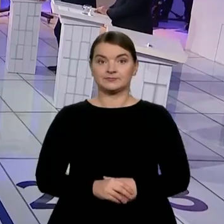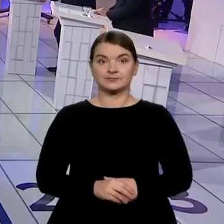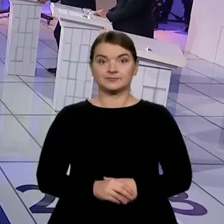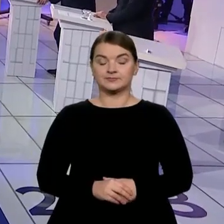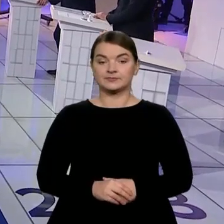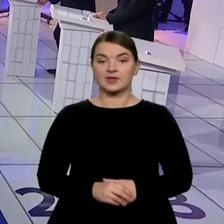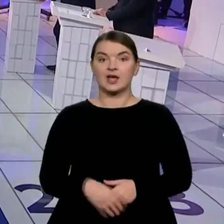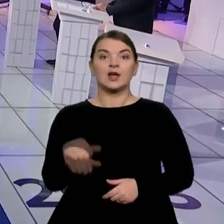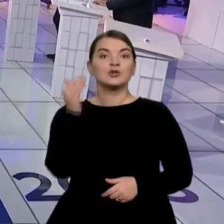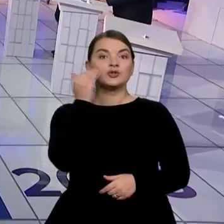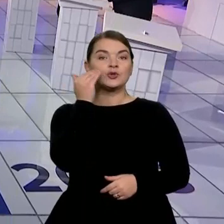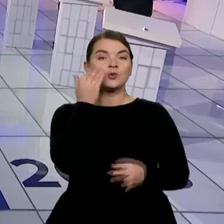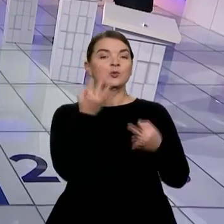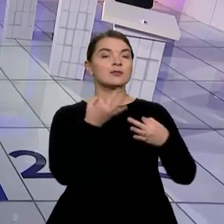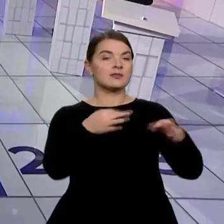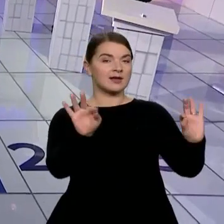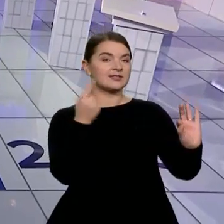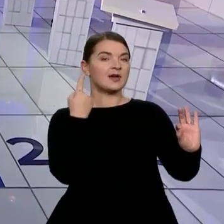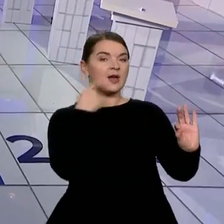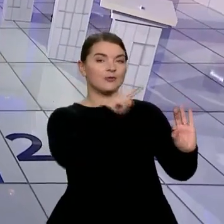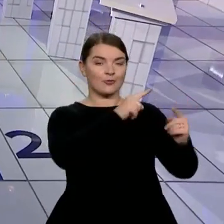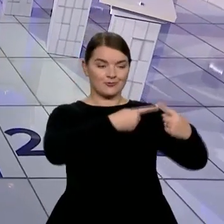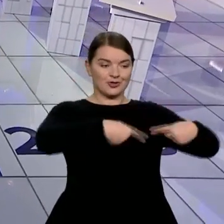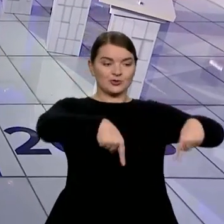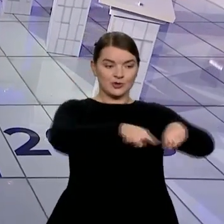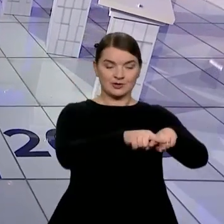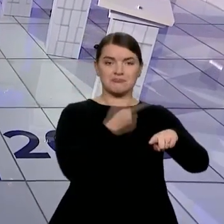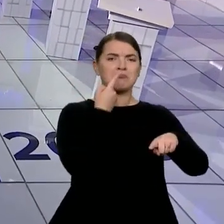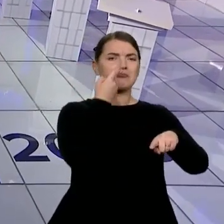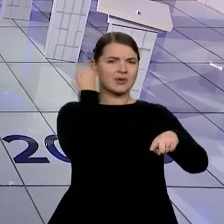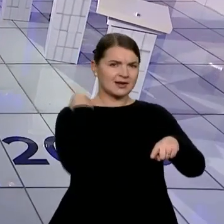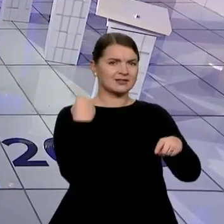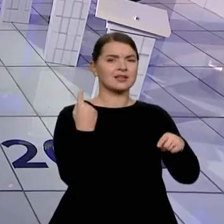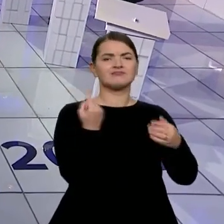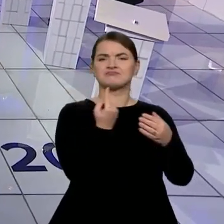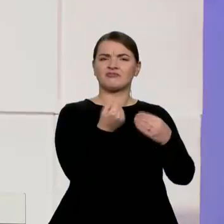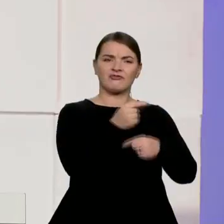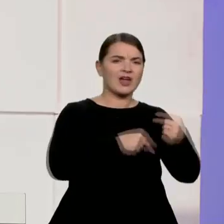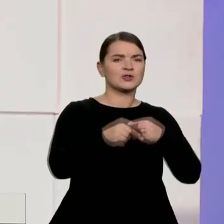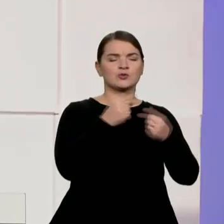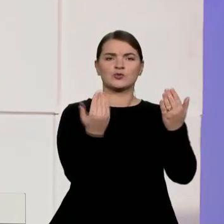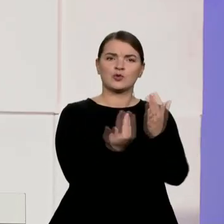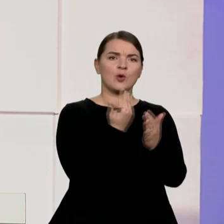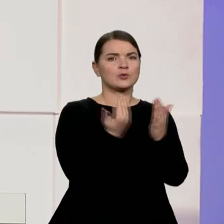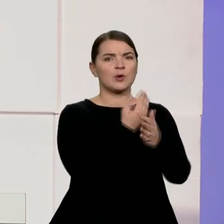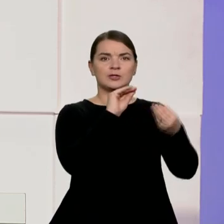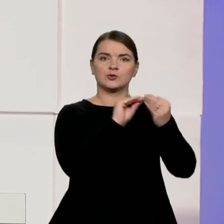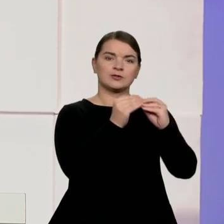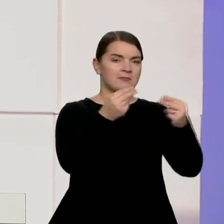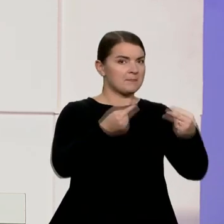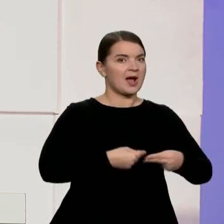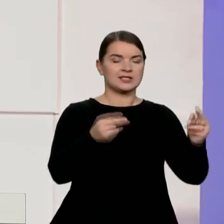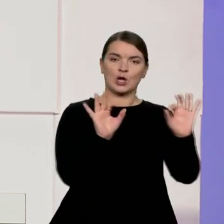Šiaulių laisvojo ekonominė zona pernai su verslu nepasirašė jokių naujų sutarčių. Ar jūs manote, kad